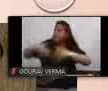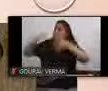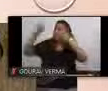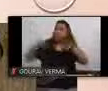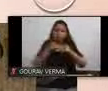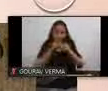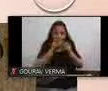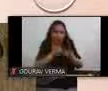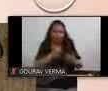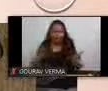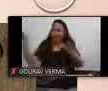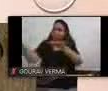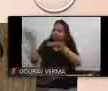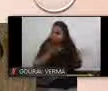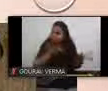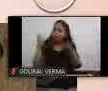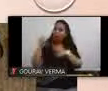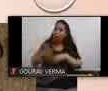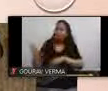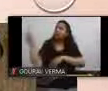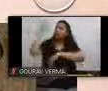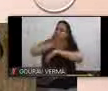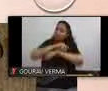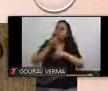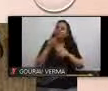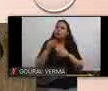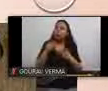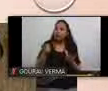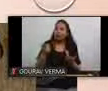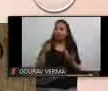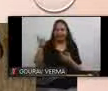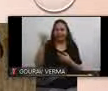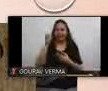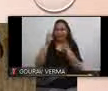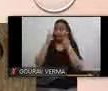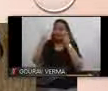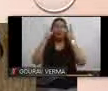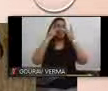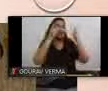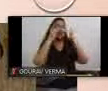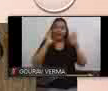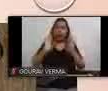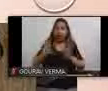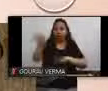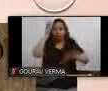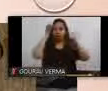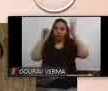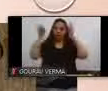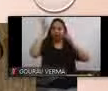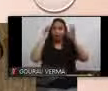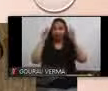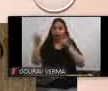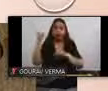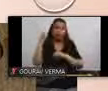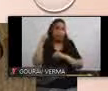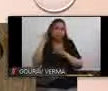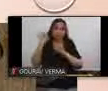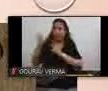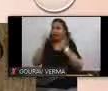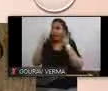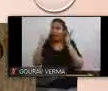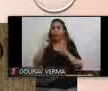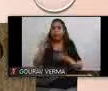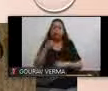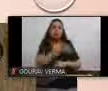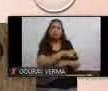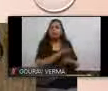they. So why should I touch them? I don't know whether that will bite me or whether that